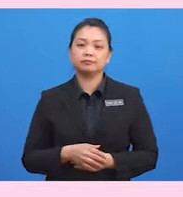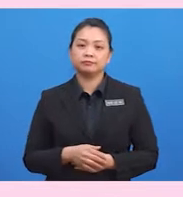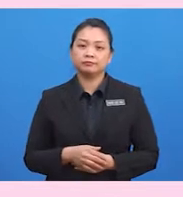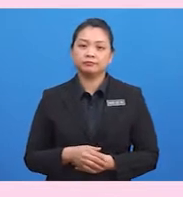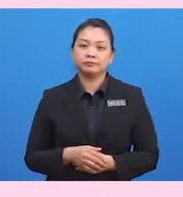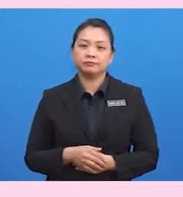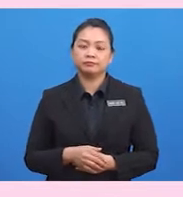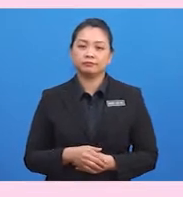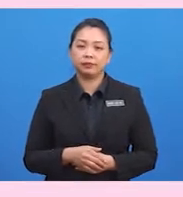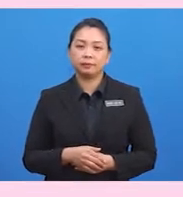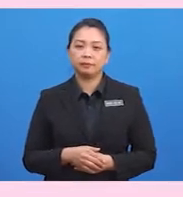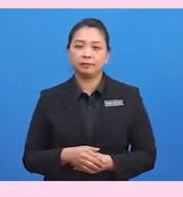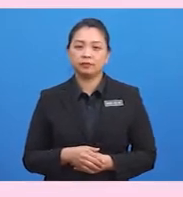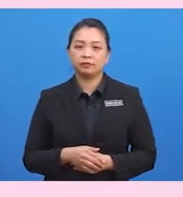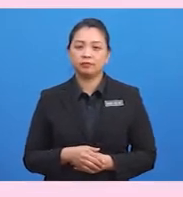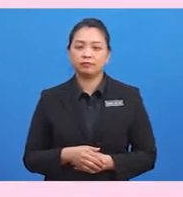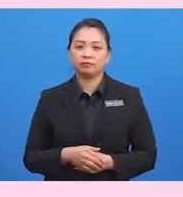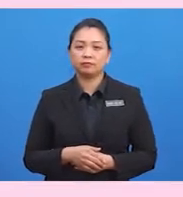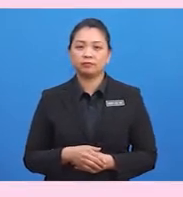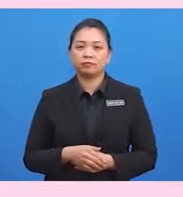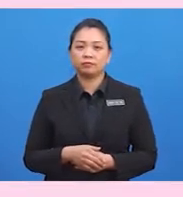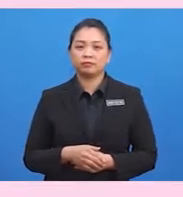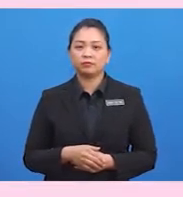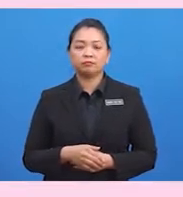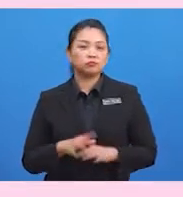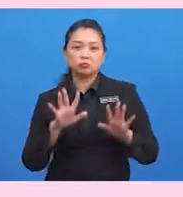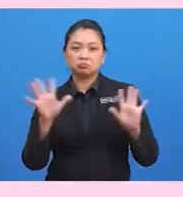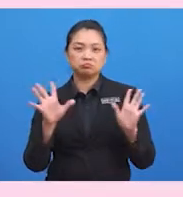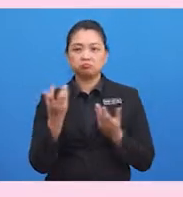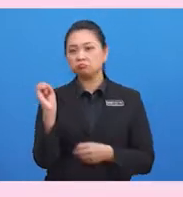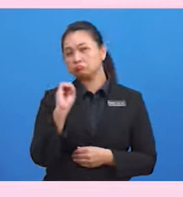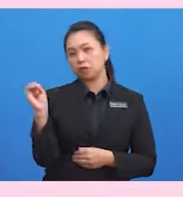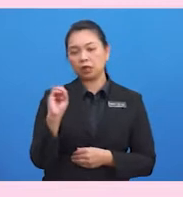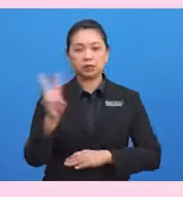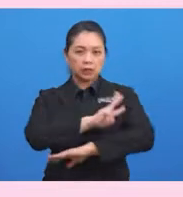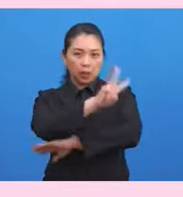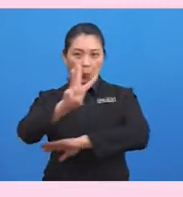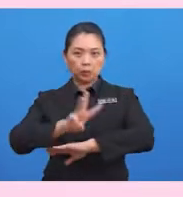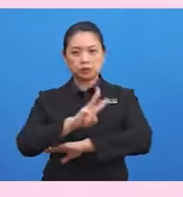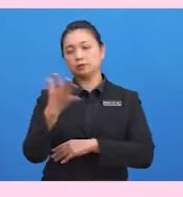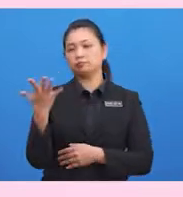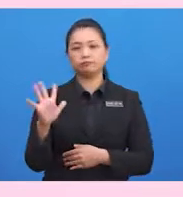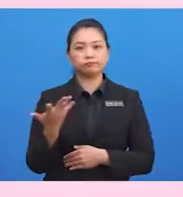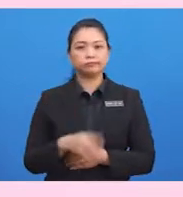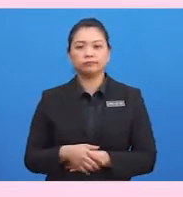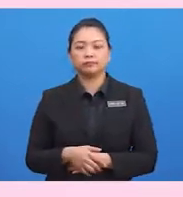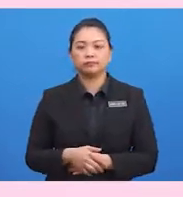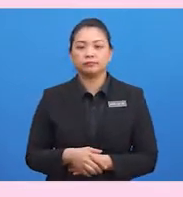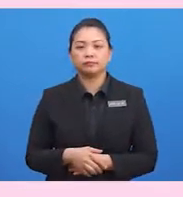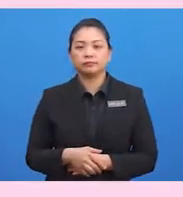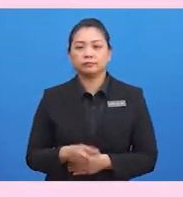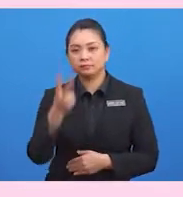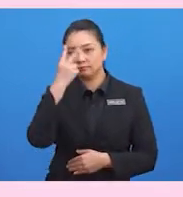dan penguasa Banda menyebabkan Temanggung tidak diberi kawasan pegangan selari dengan yang